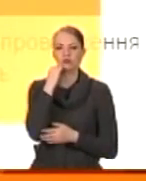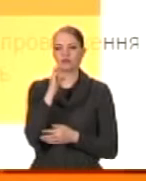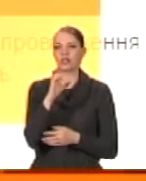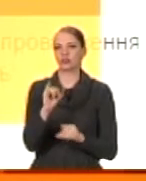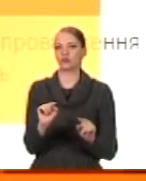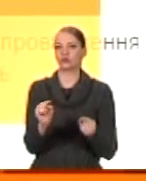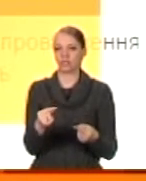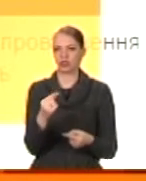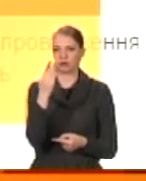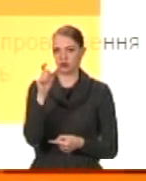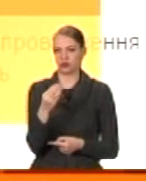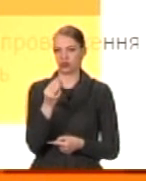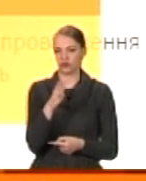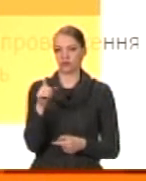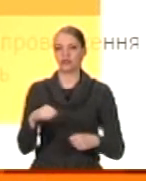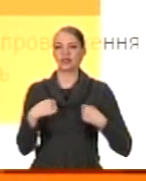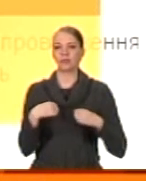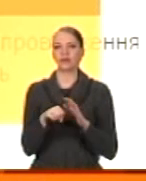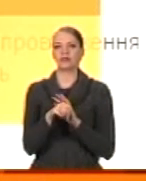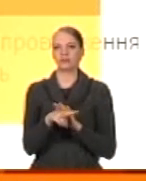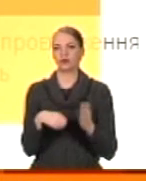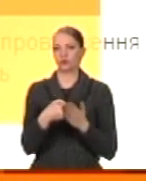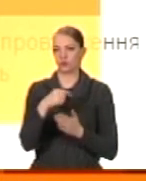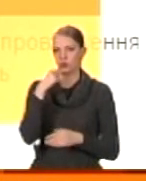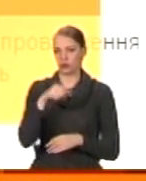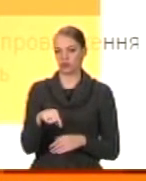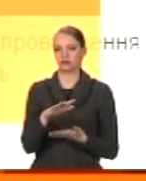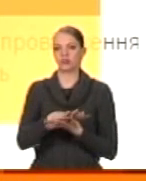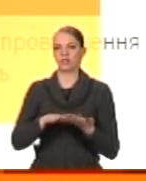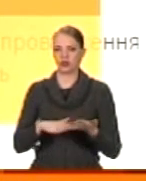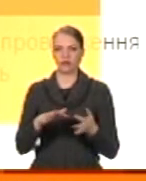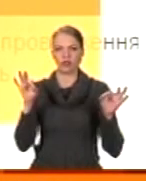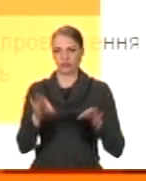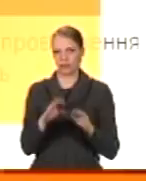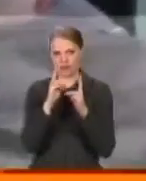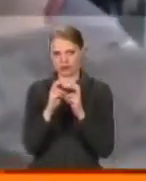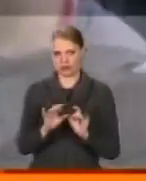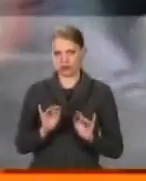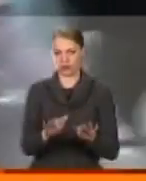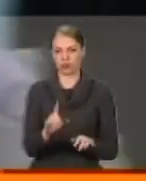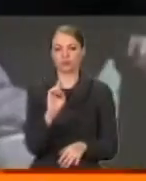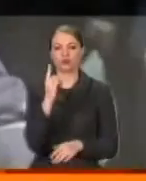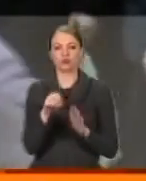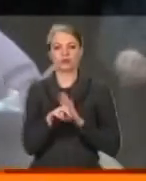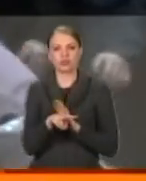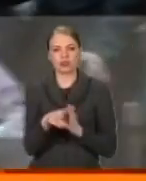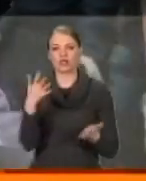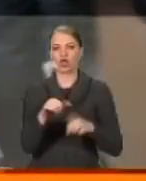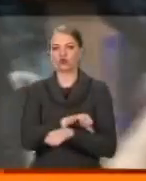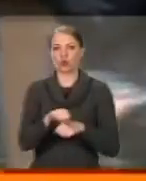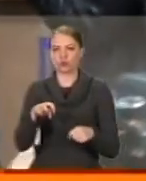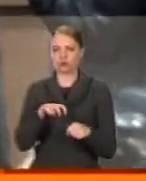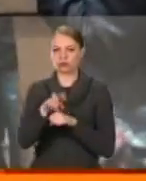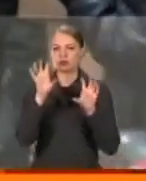СБУ затримала Шевцова. Він намагався втекти до Росії. Тривають невідкладні слідчі дії. Чому втекти, якщо кордон